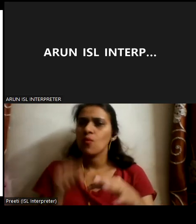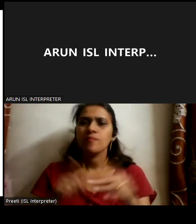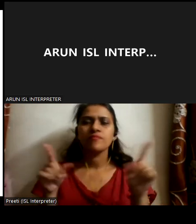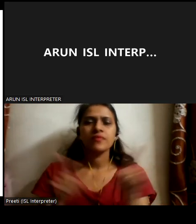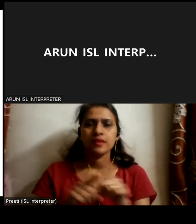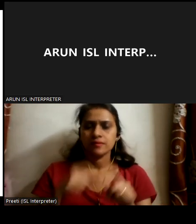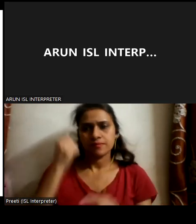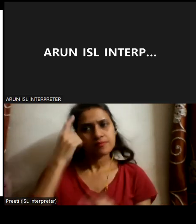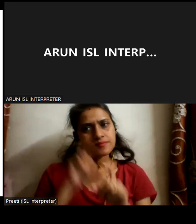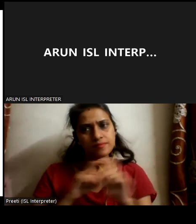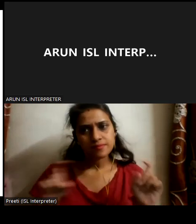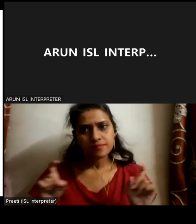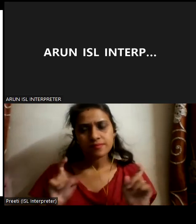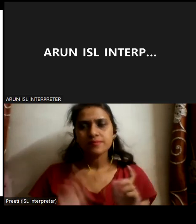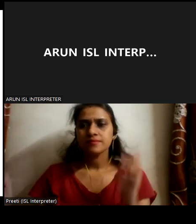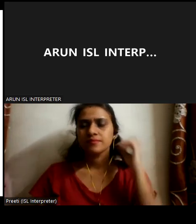दैट?